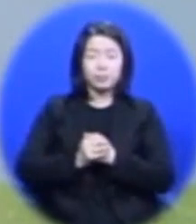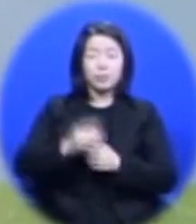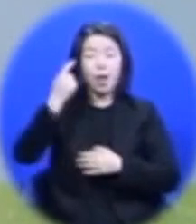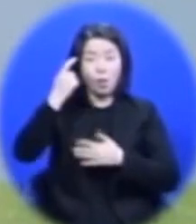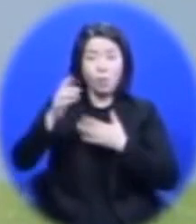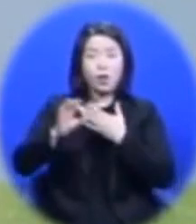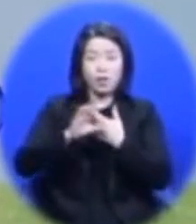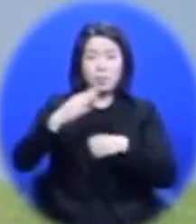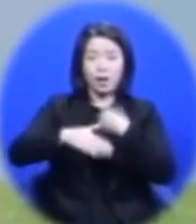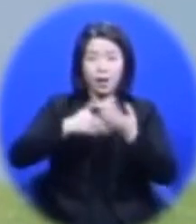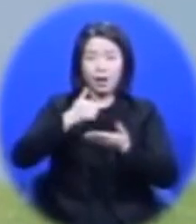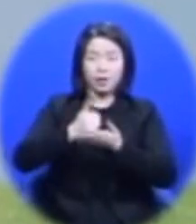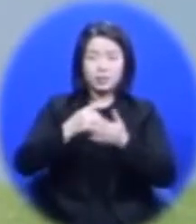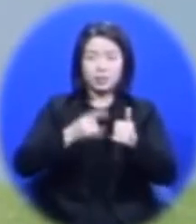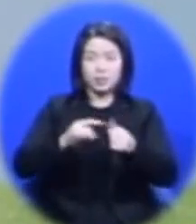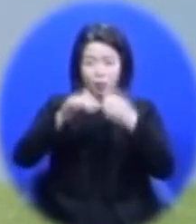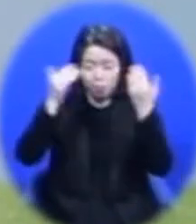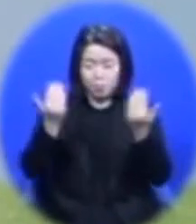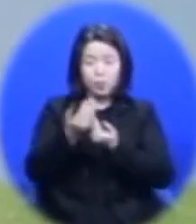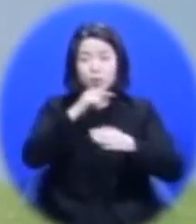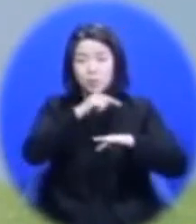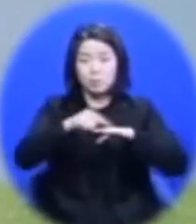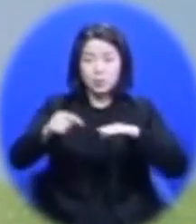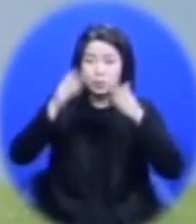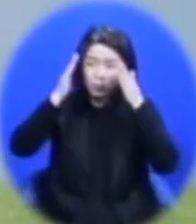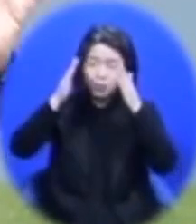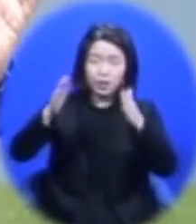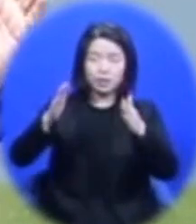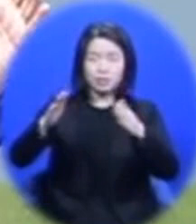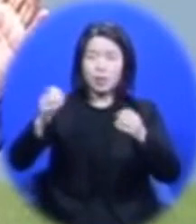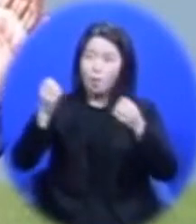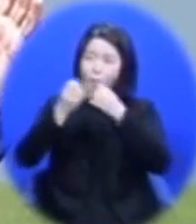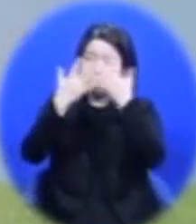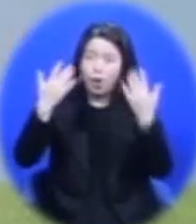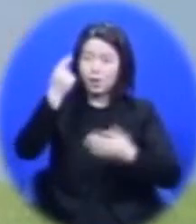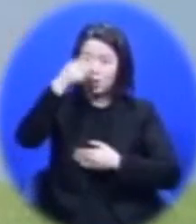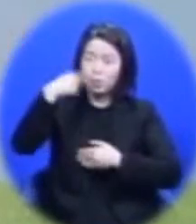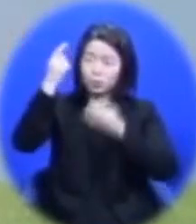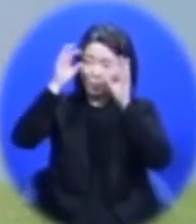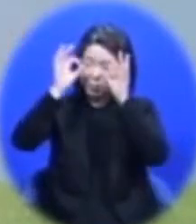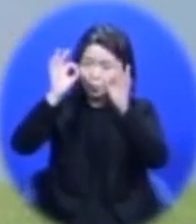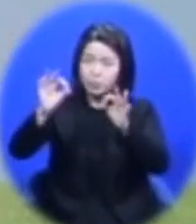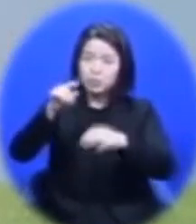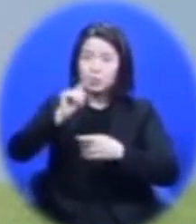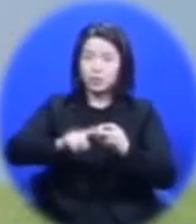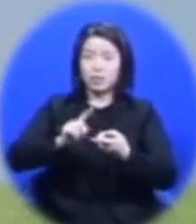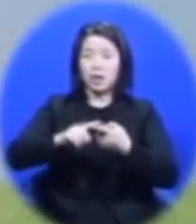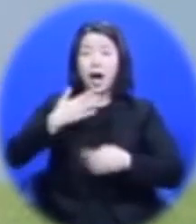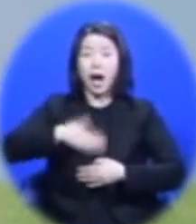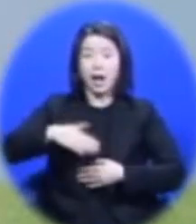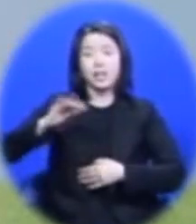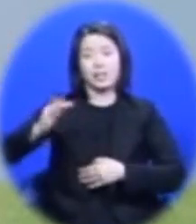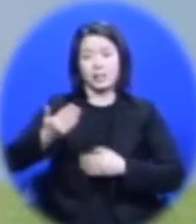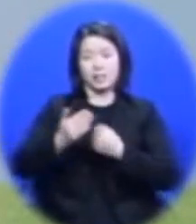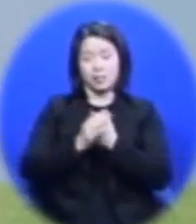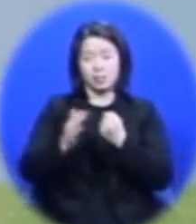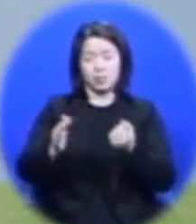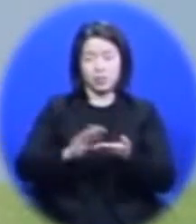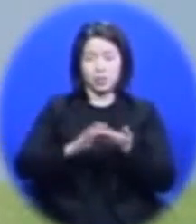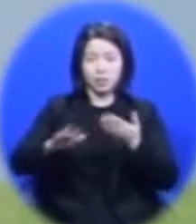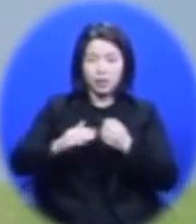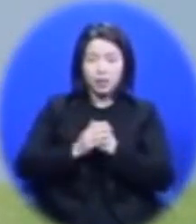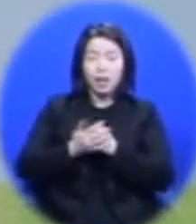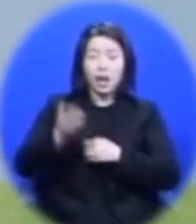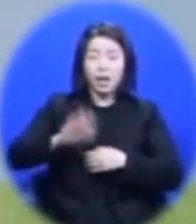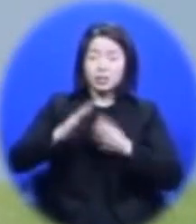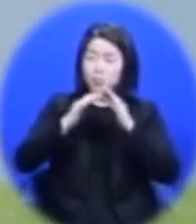왜냐하면 하나님께서 모든 민족을 향하여 동일하게 환한 얼굴로 보시는 것을 알았기 때문에. 그러나 사람들은